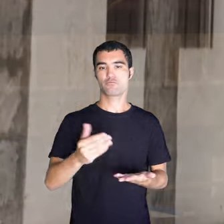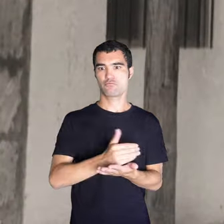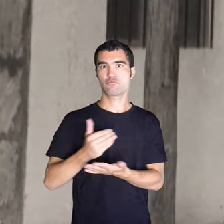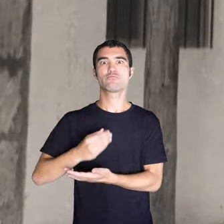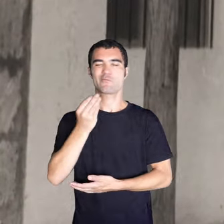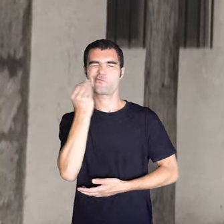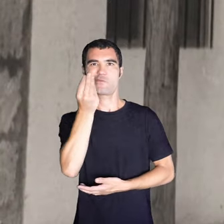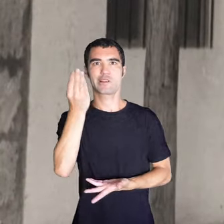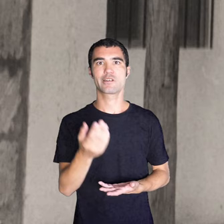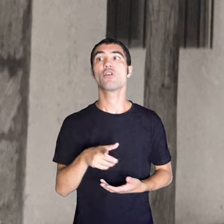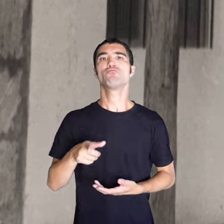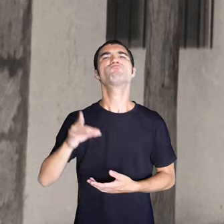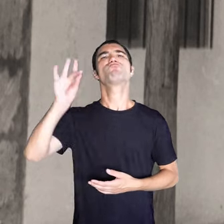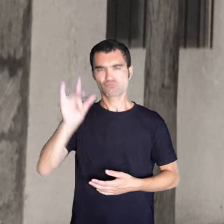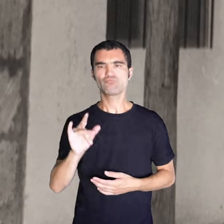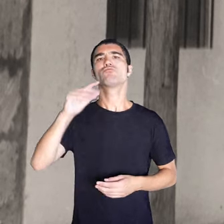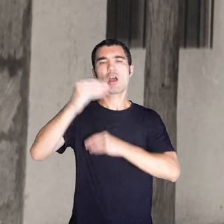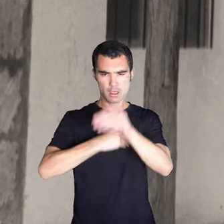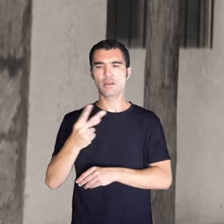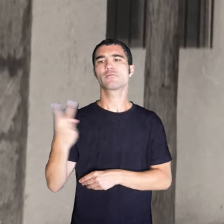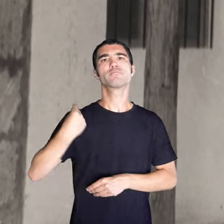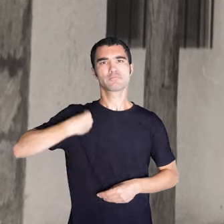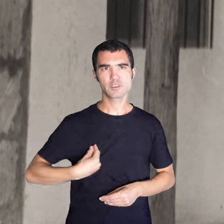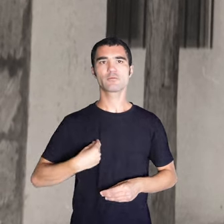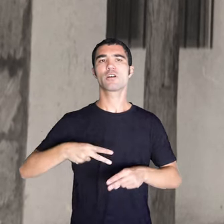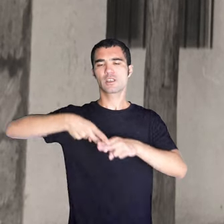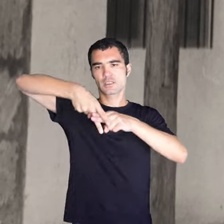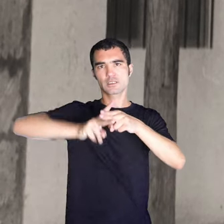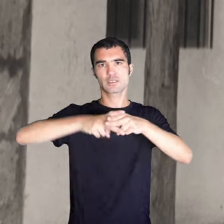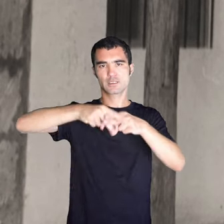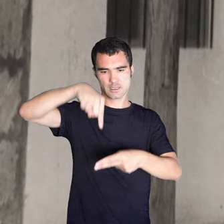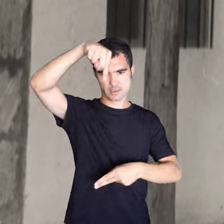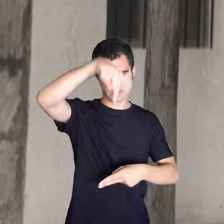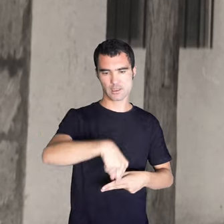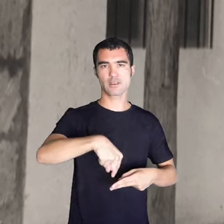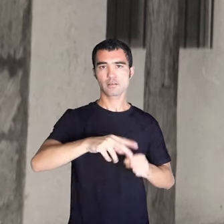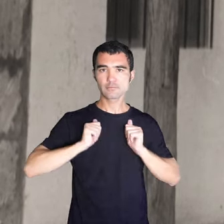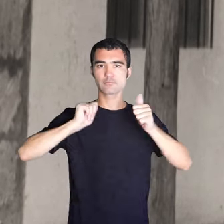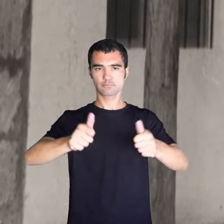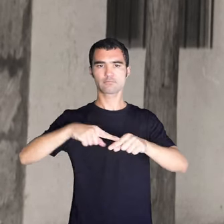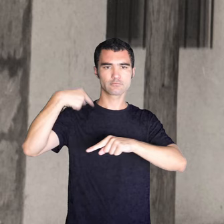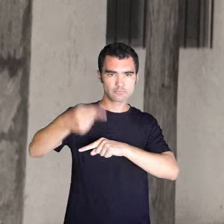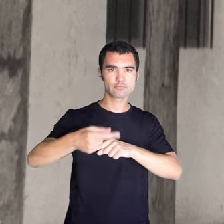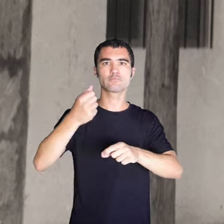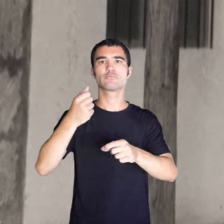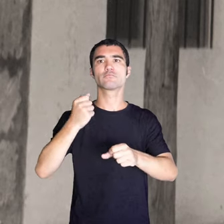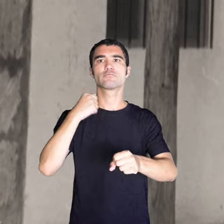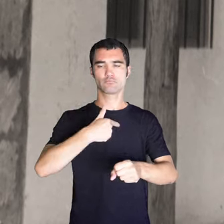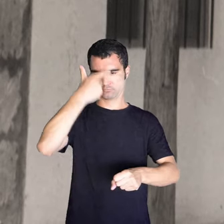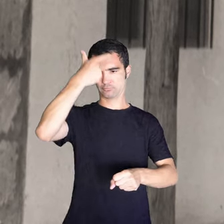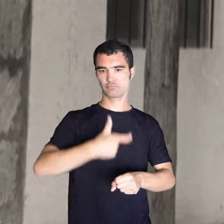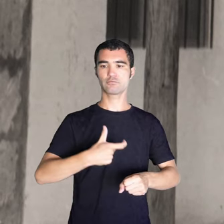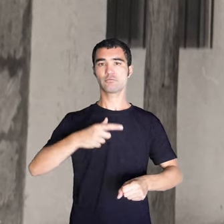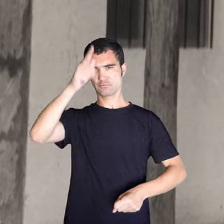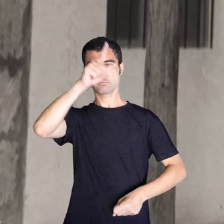I vàrem fer aquí mateix el taller, que després hi començàrem a fer. Immediatament que jo vaig acabar